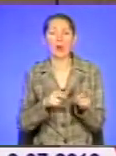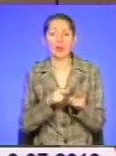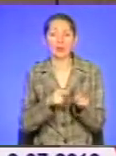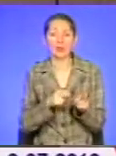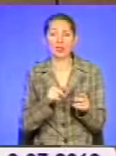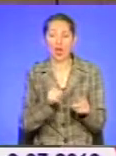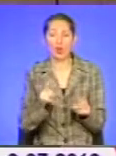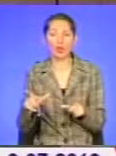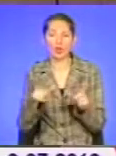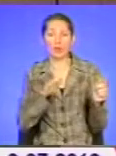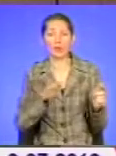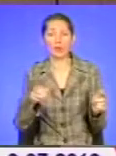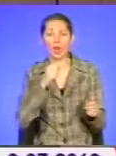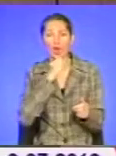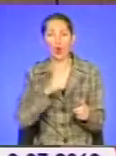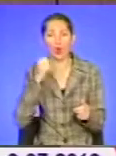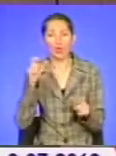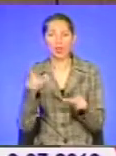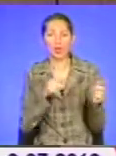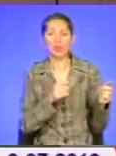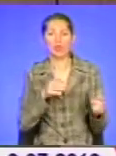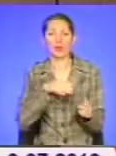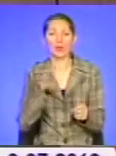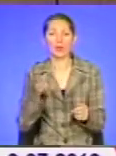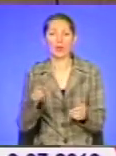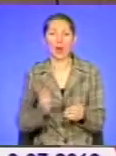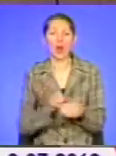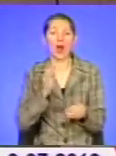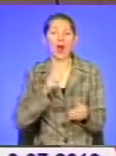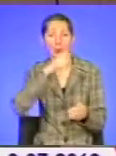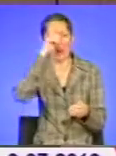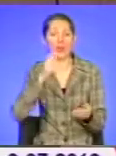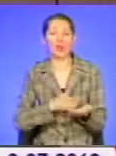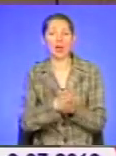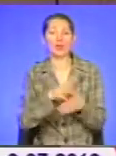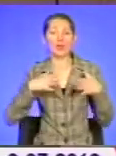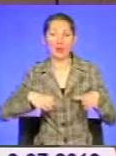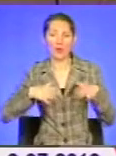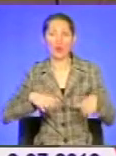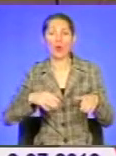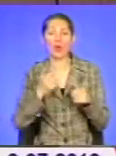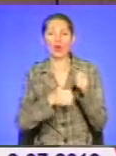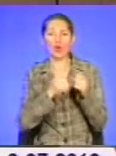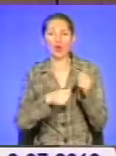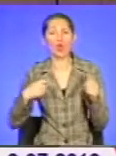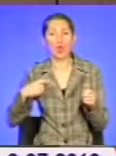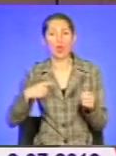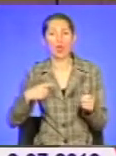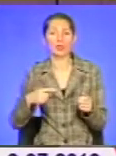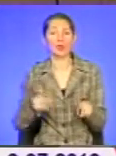з дітьми і дорослі, їдуть відпочивати на південний напрямок. Це Сімферополь, Херсон, Одеса і Київ,